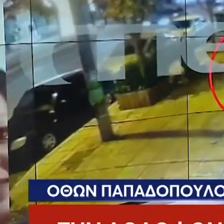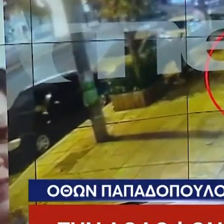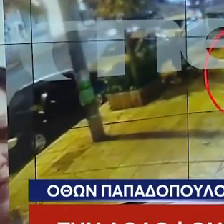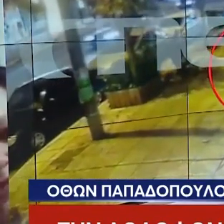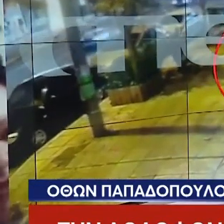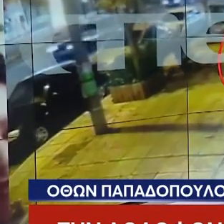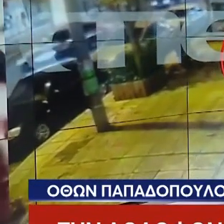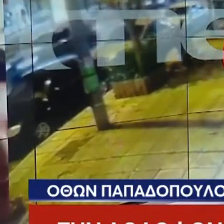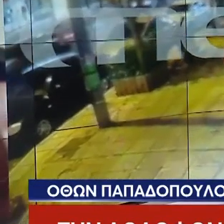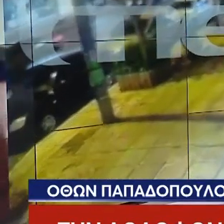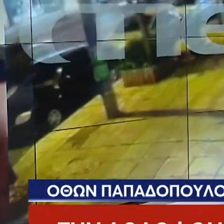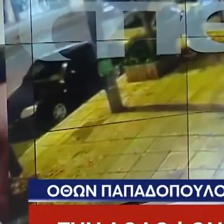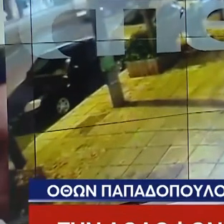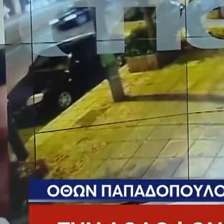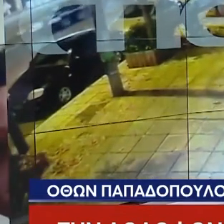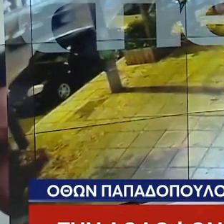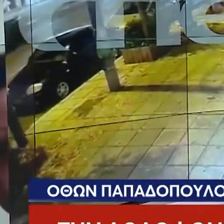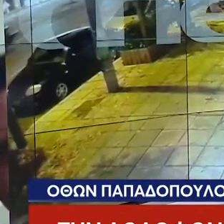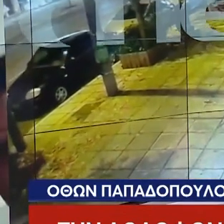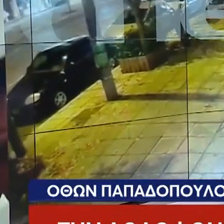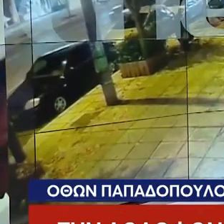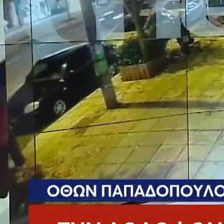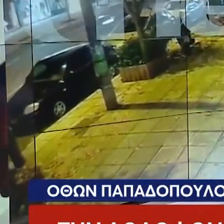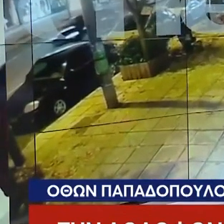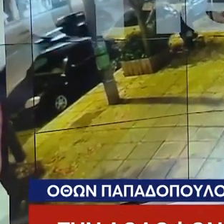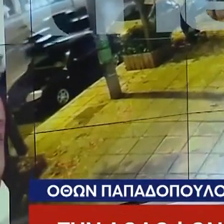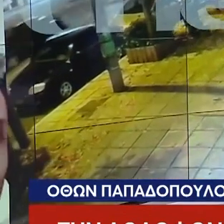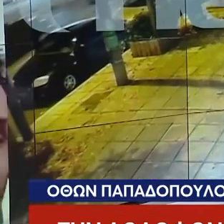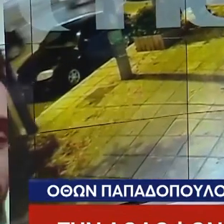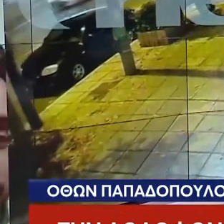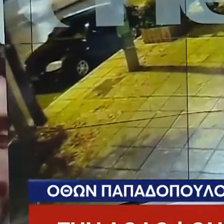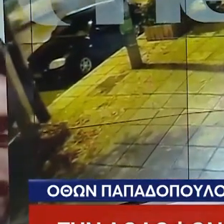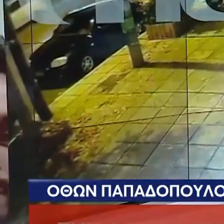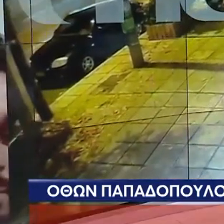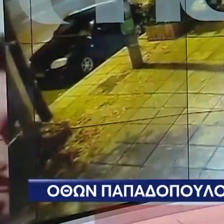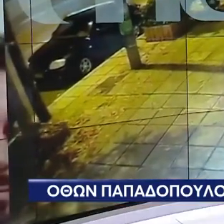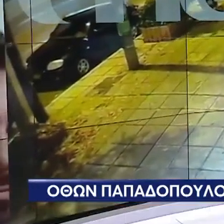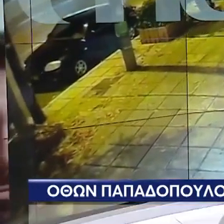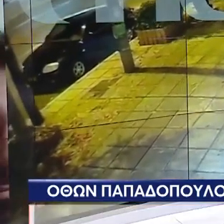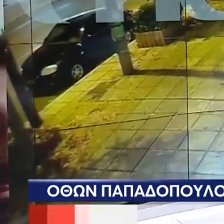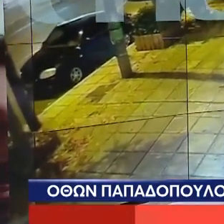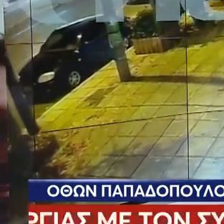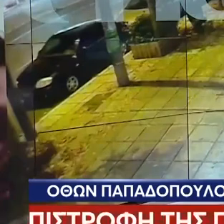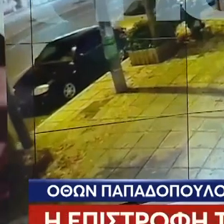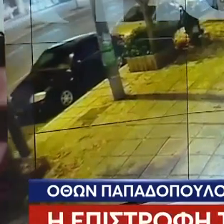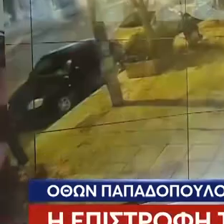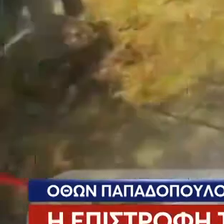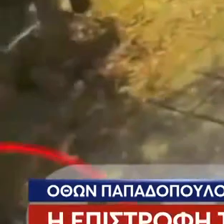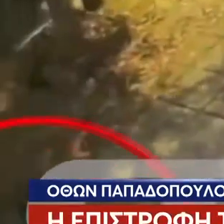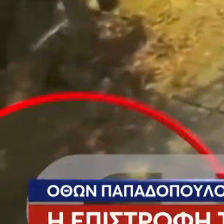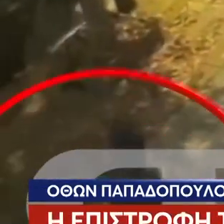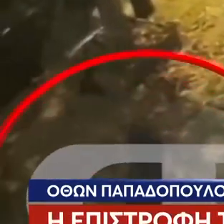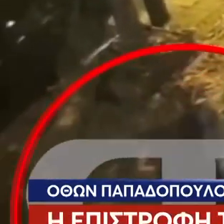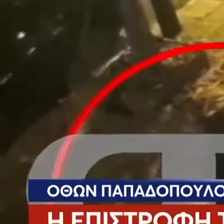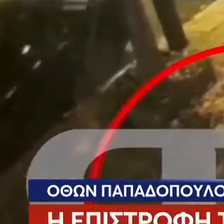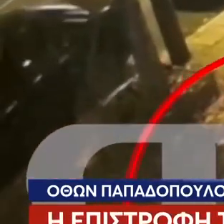πριν τις 11. Το έχουμε δείξει και αναλύσει νωρίτερα. Θα το έχετε και δει. Χεράκι-χεράκι και περπατάνε. Όταν μπαίνουν λοιπόν στο σπίτι, είναι